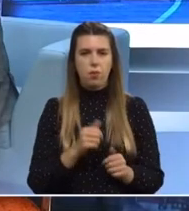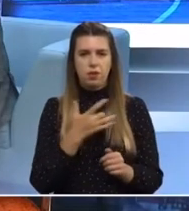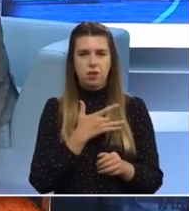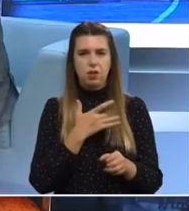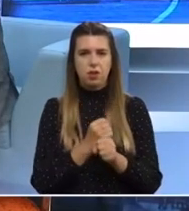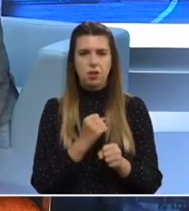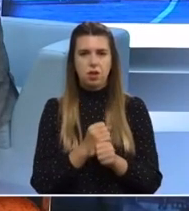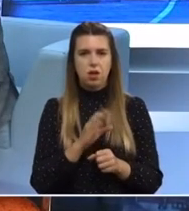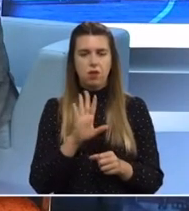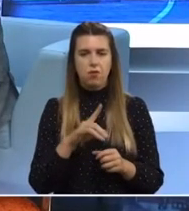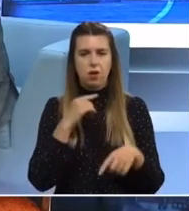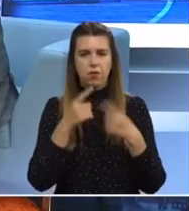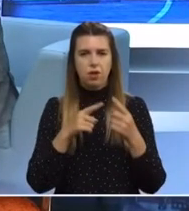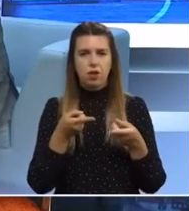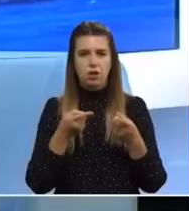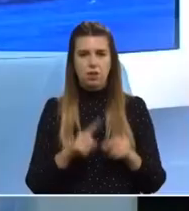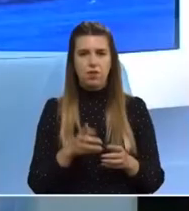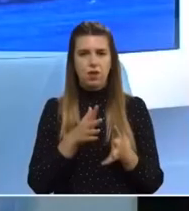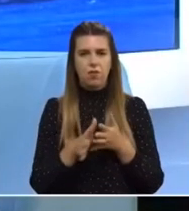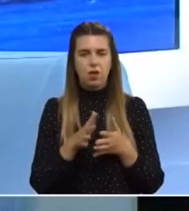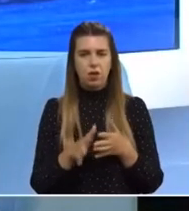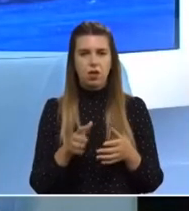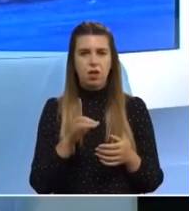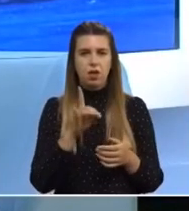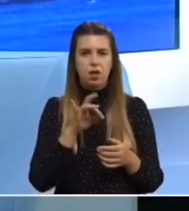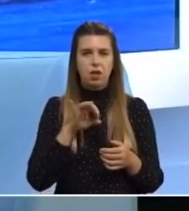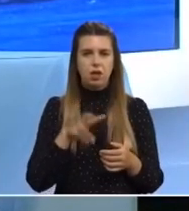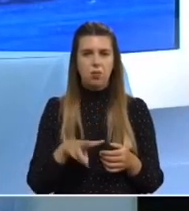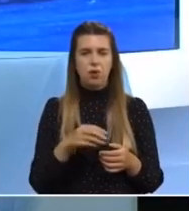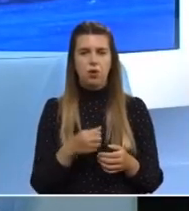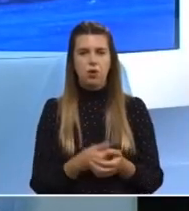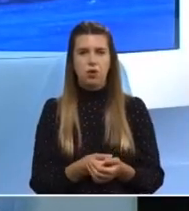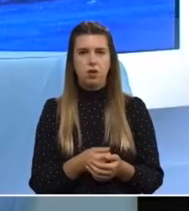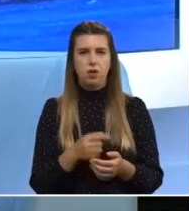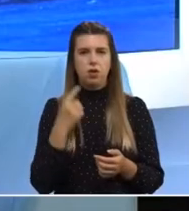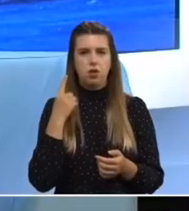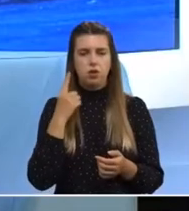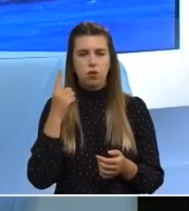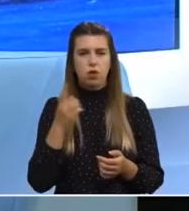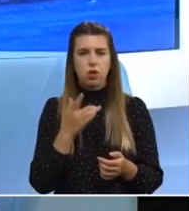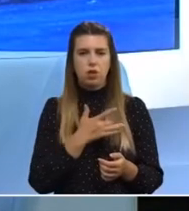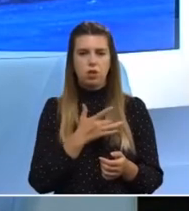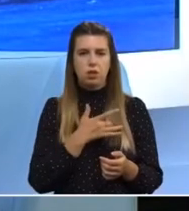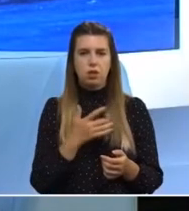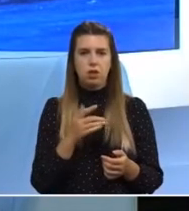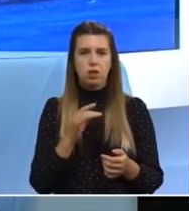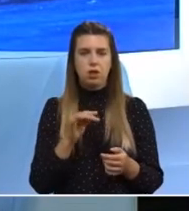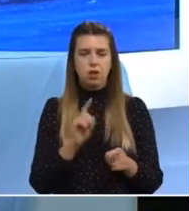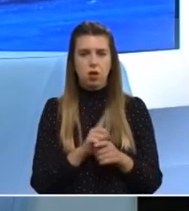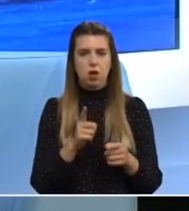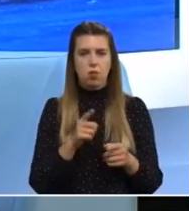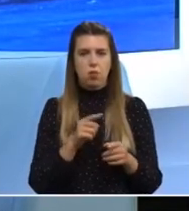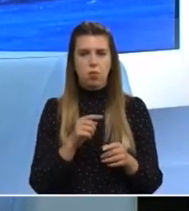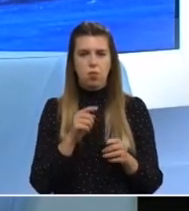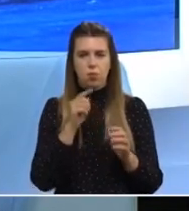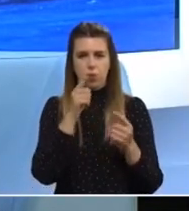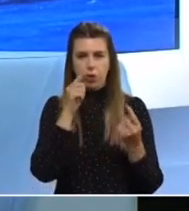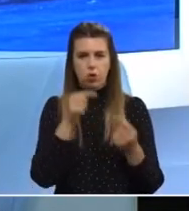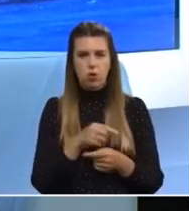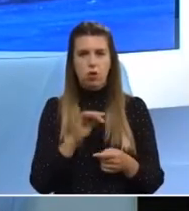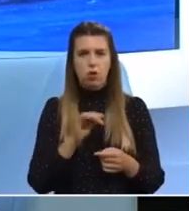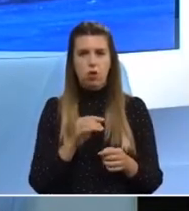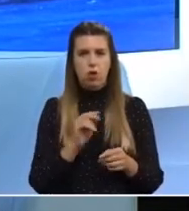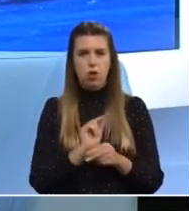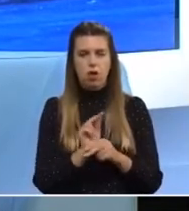форме сердца, и вы сказали, что действительно это влияет, ритм влияет на звучание сердца, или как-то так, в общем, это было. Пускай